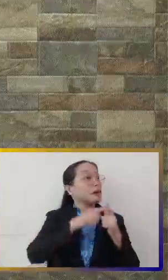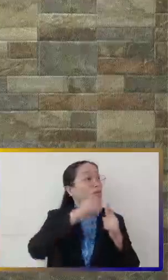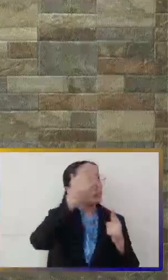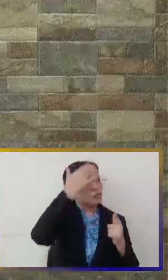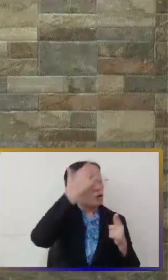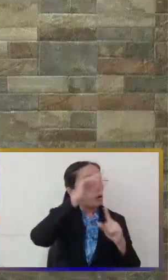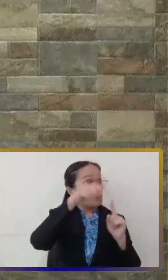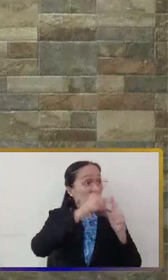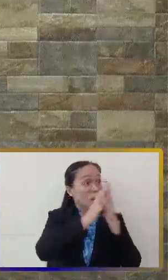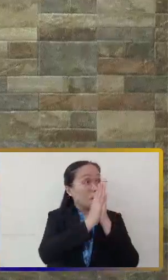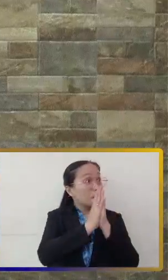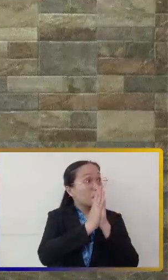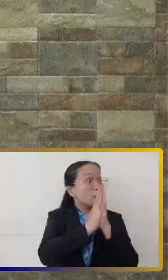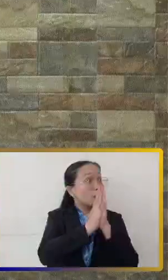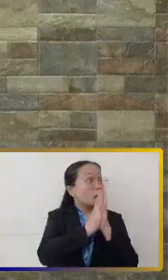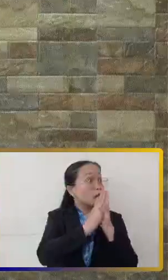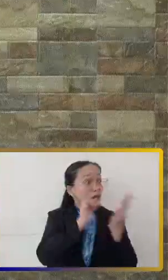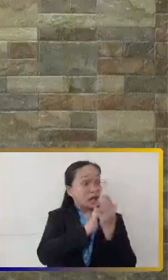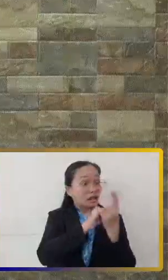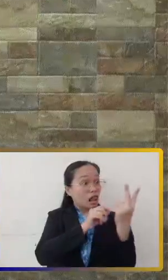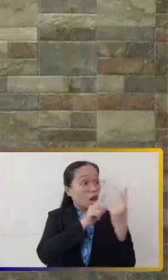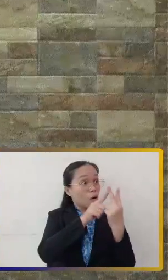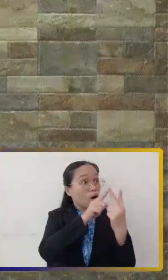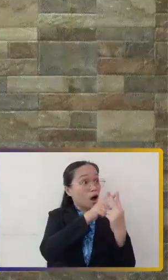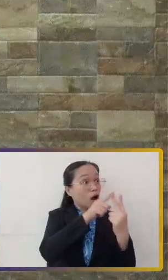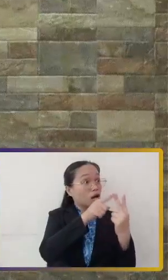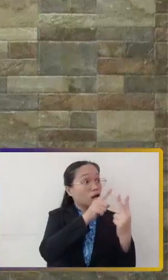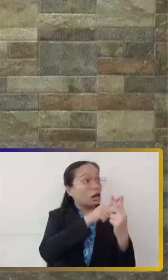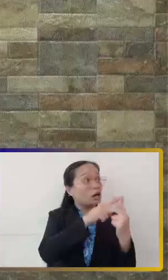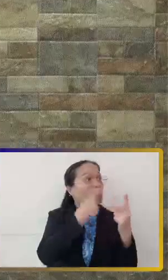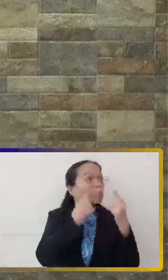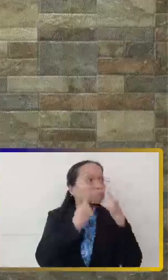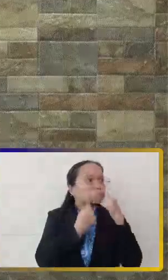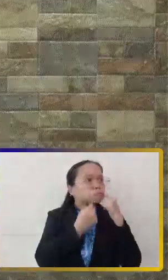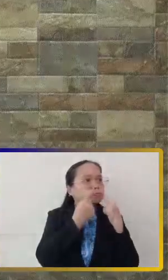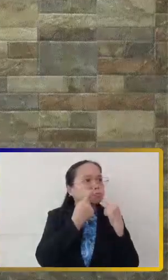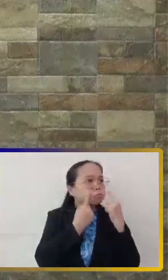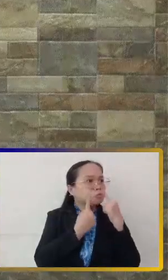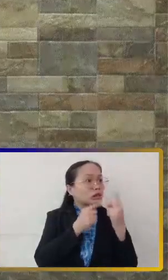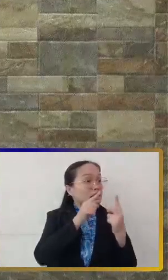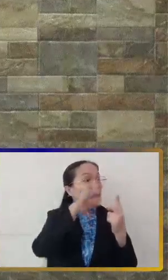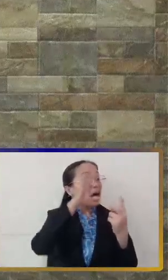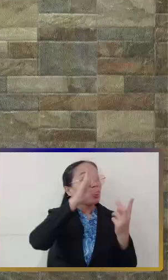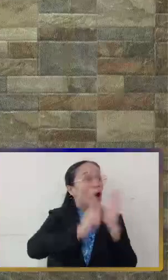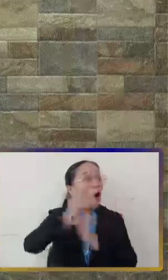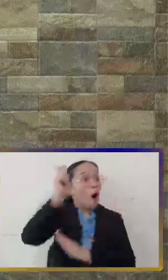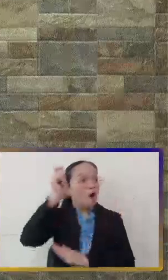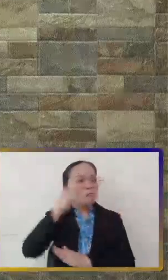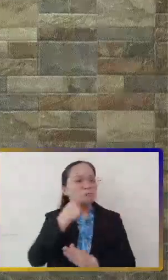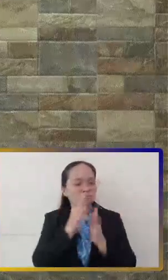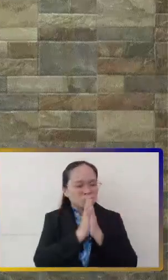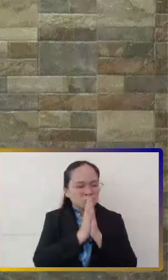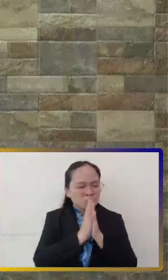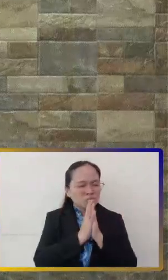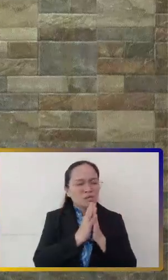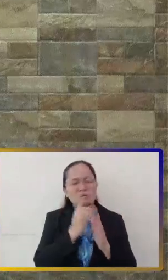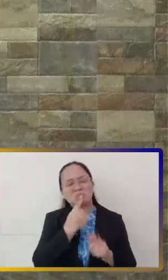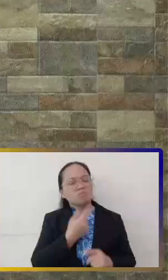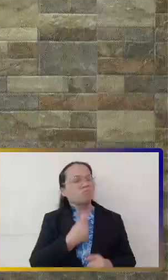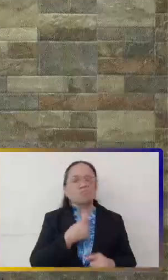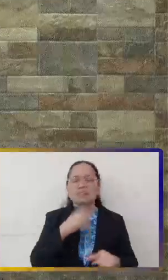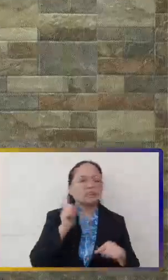kapatid, grabing kaseryosohan ng supervisor. Umiiyak siya. Sabi niya, Pastor, I can't believe